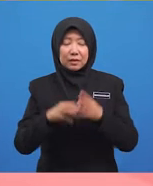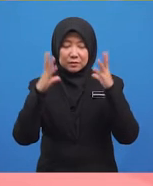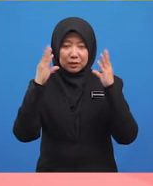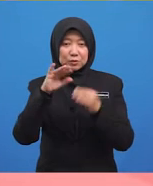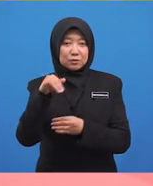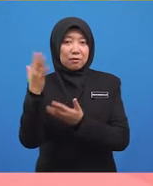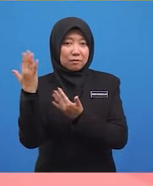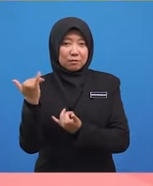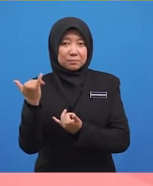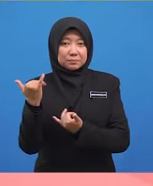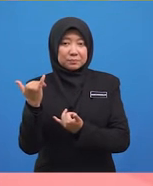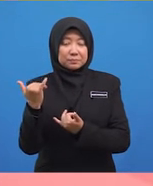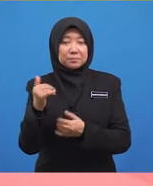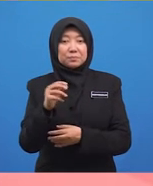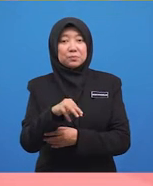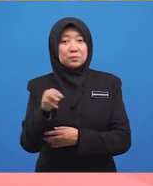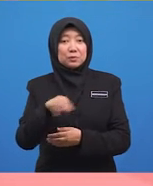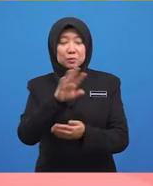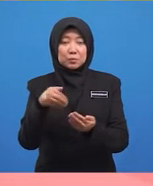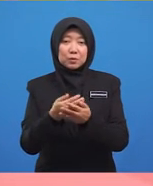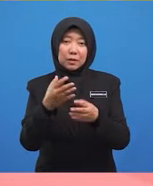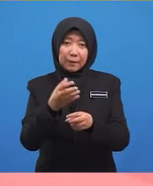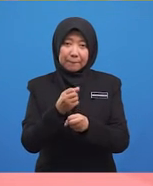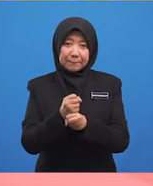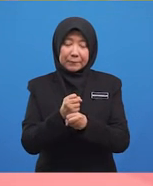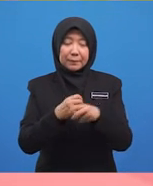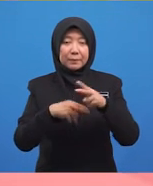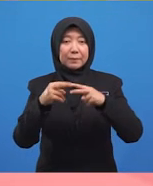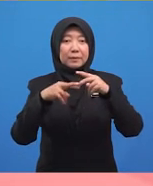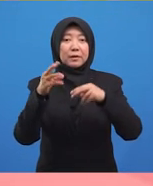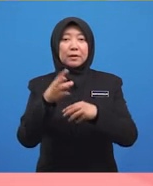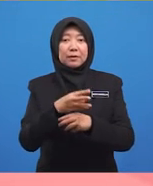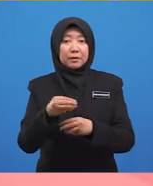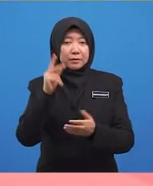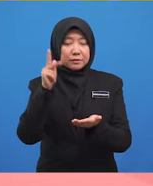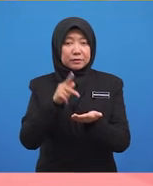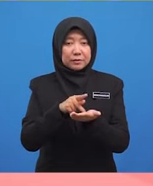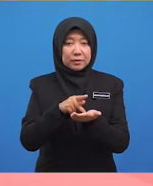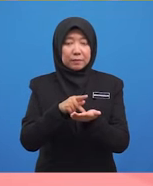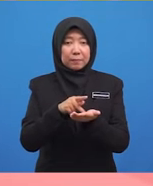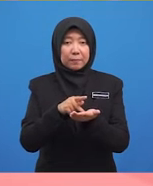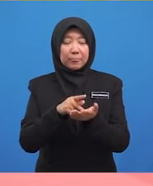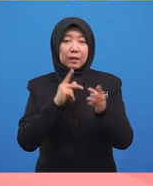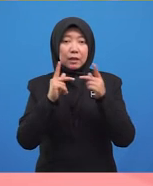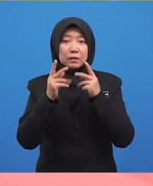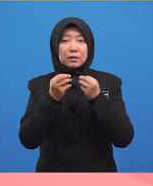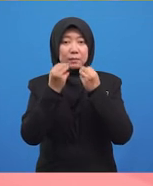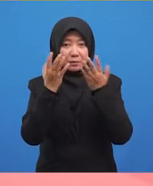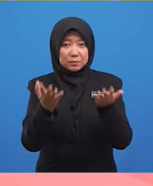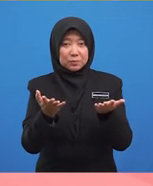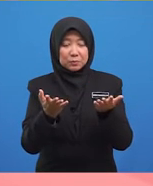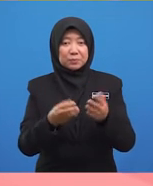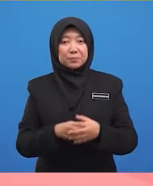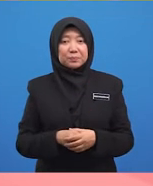Cikgu juga berharap agar kamu semua dapat membina dan mengenal pasti kata